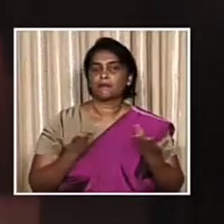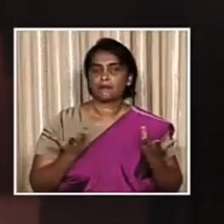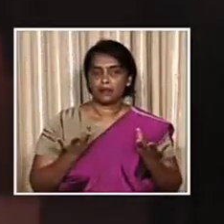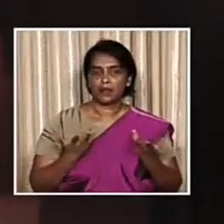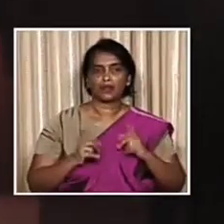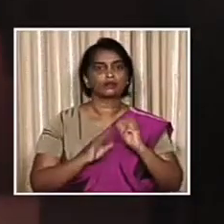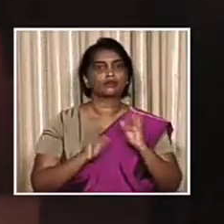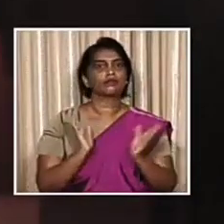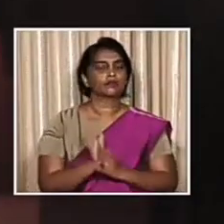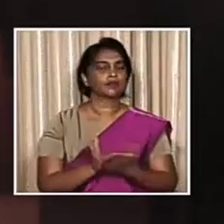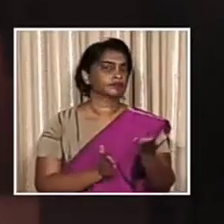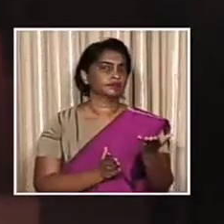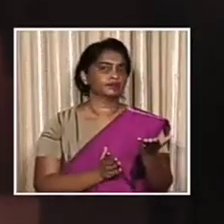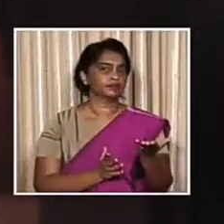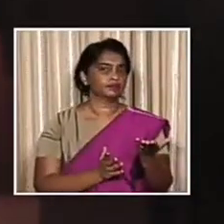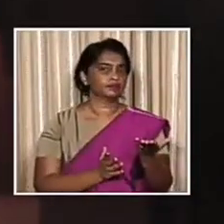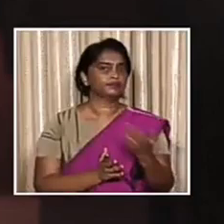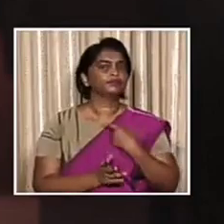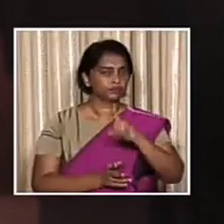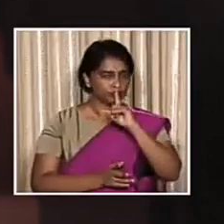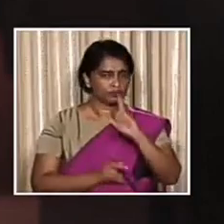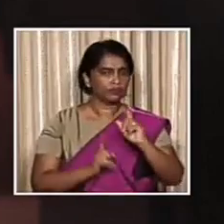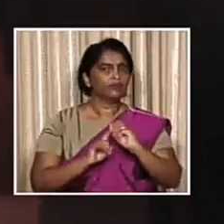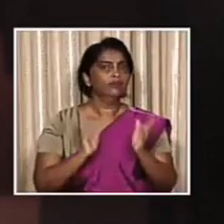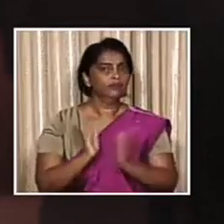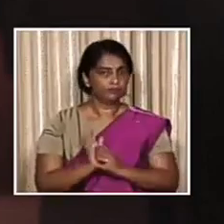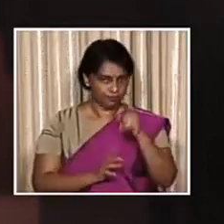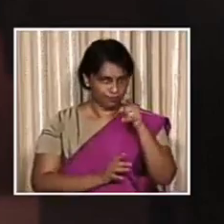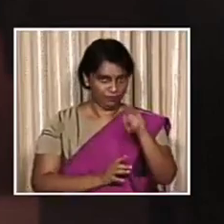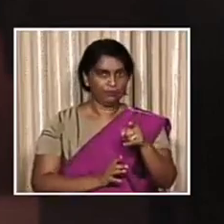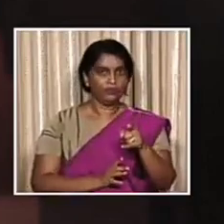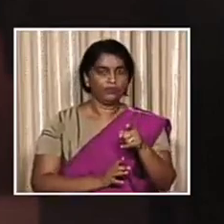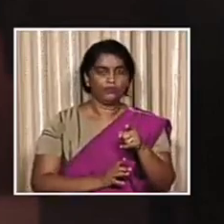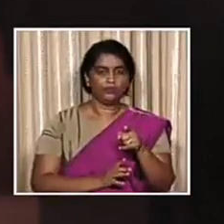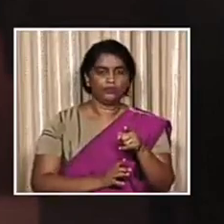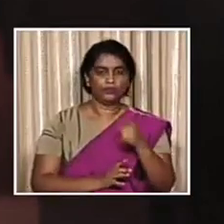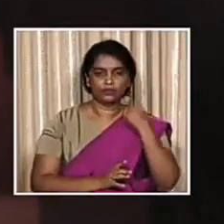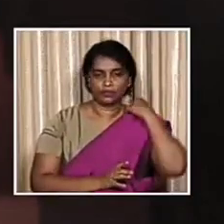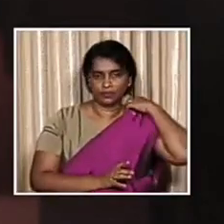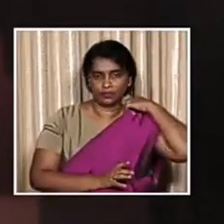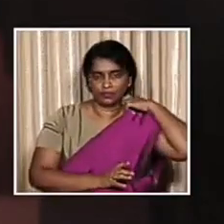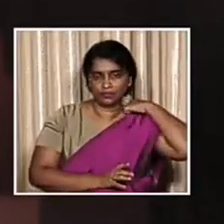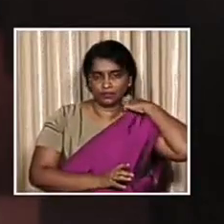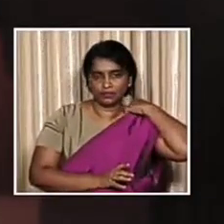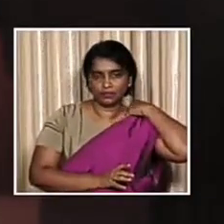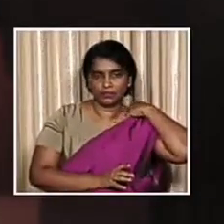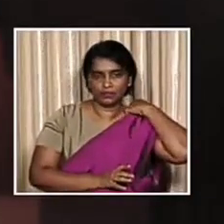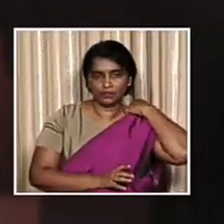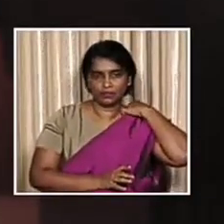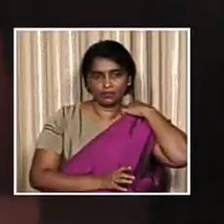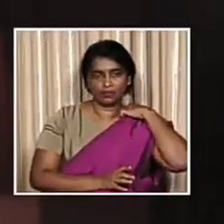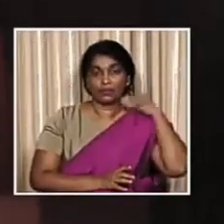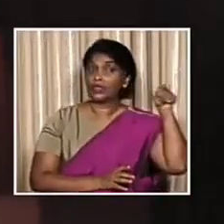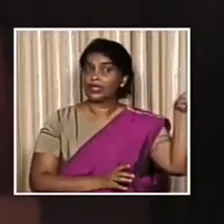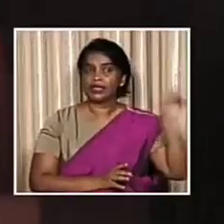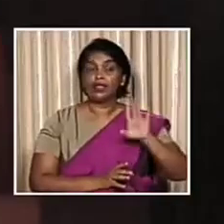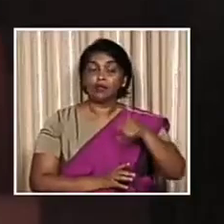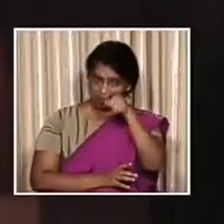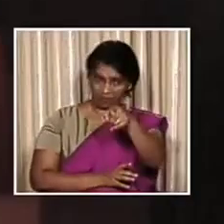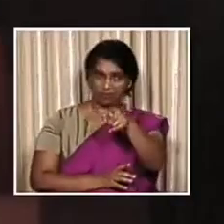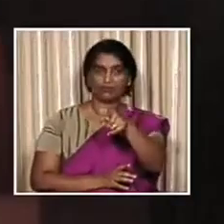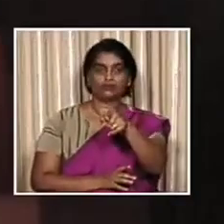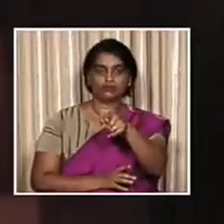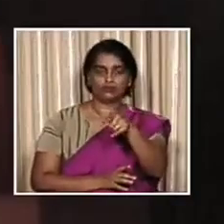தலைவர்களை நியமித்த அரசாங்கம் ஆடும் இந்த ஆட்டத்தை புரிந்து கொள்ள முடியாதுள்ளது. எனவே இந்த நியமனம் உடனடியாக வழங்கப்பட